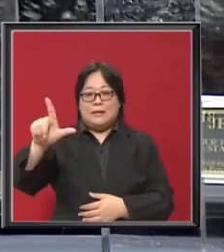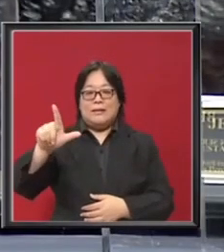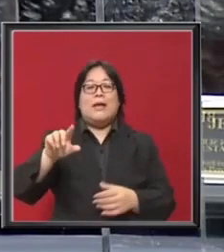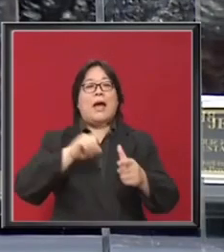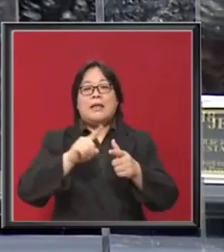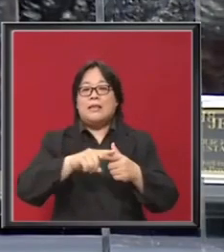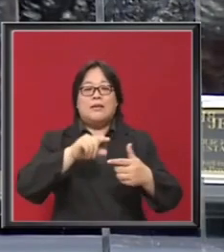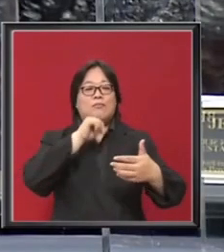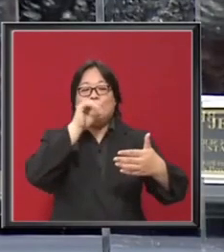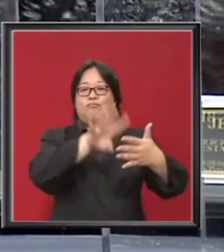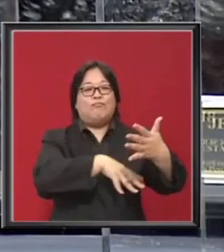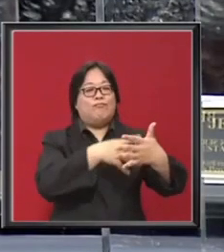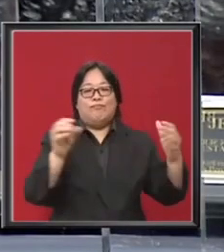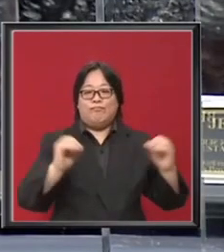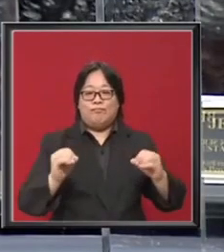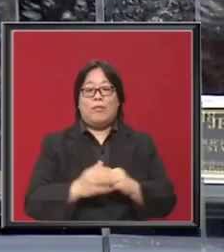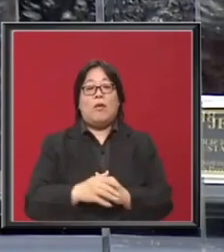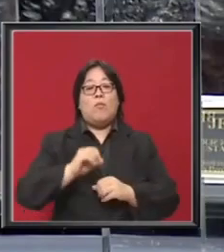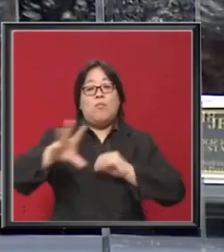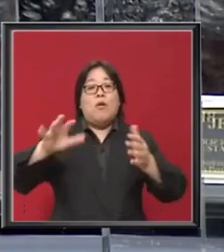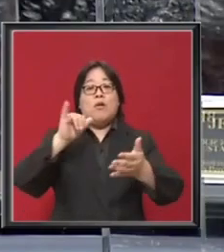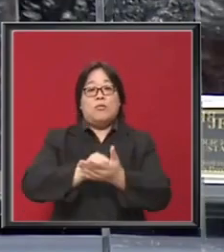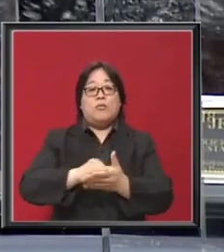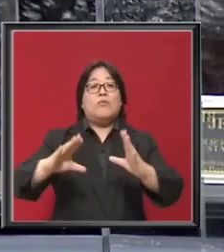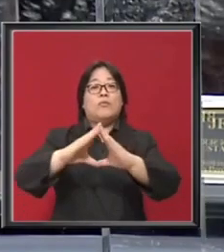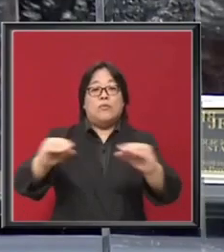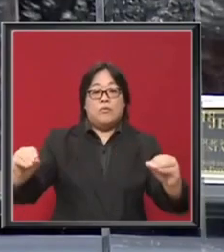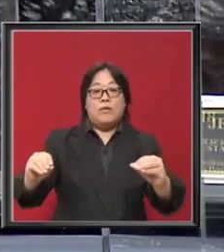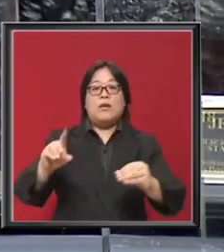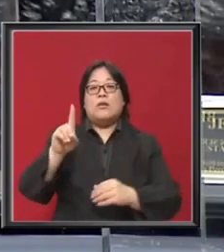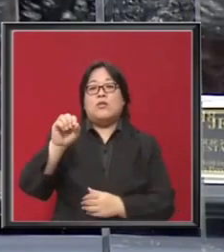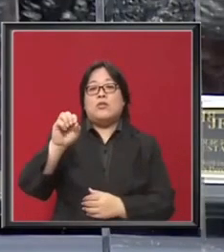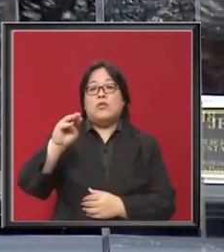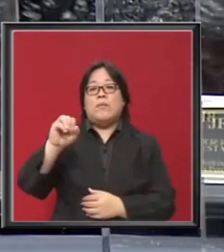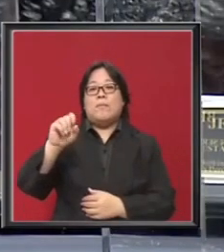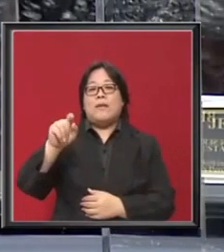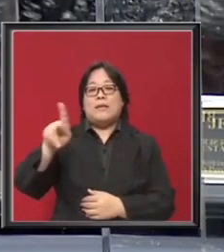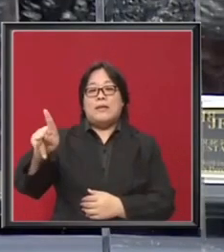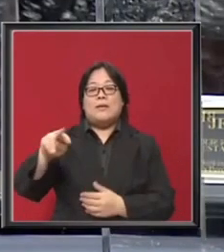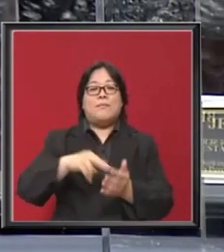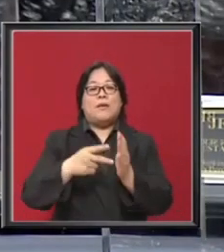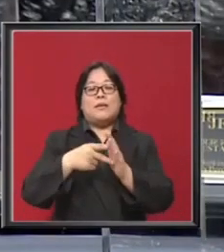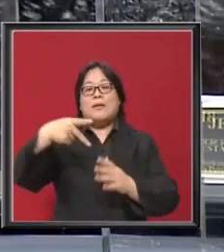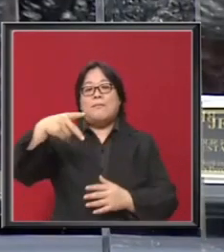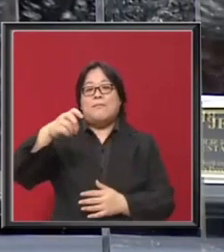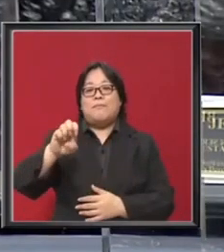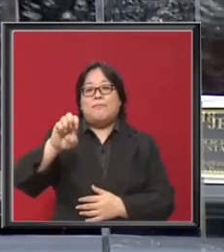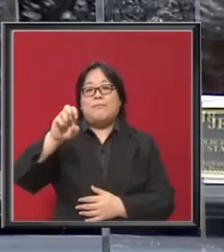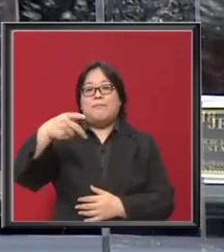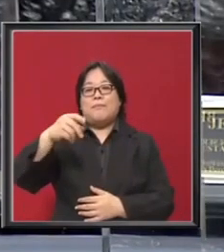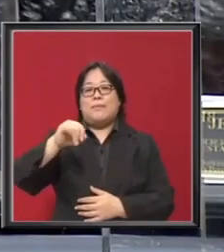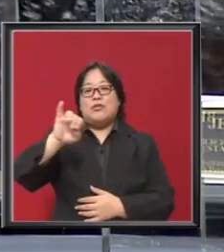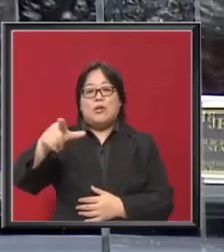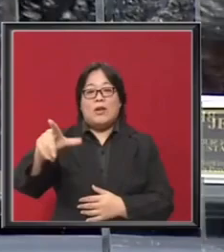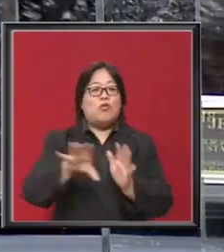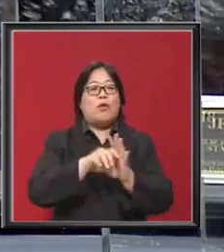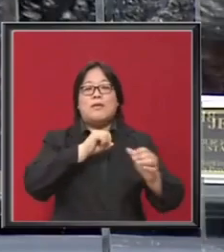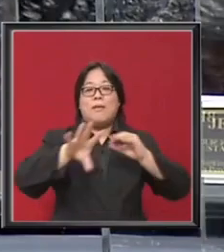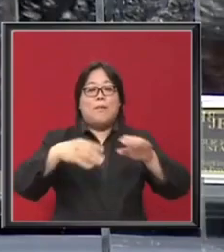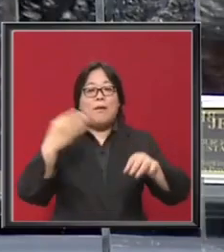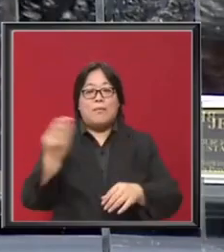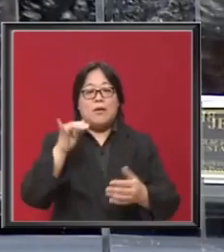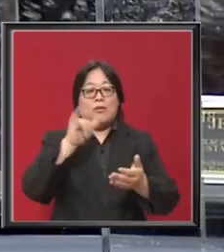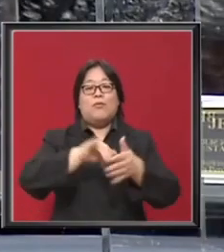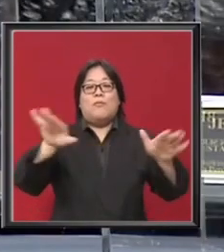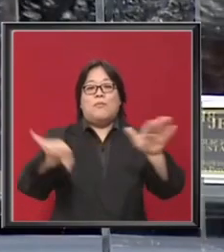terjadi wall buangan tersebut dirumuskan sebagai buangan domestik yakni sekejap seperti sampah yang diuruskan oleh